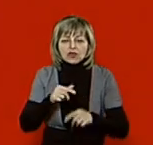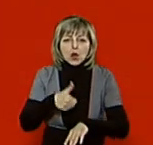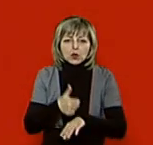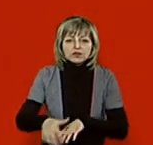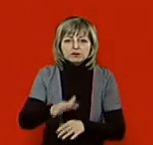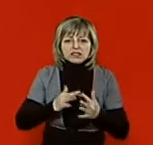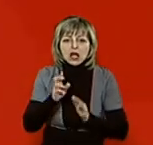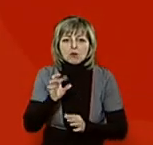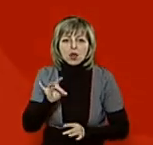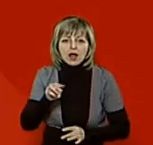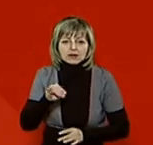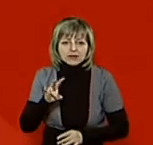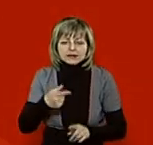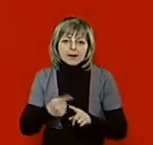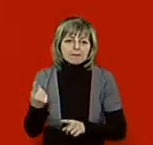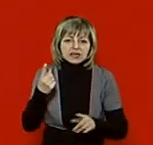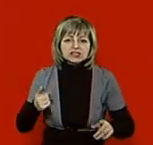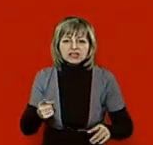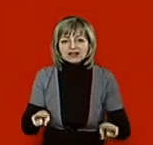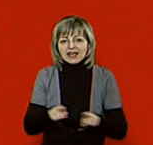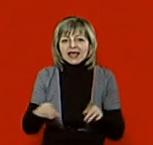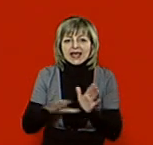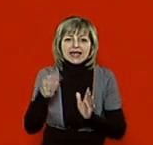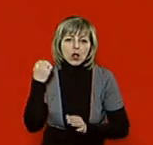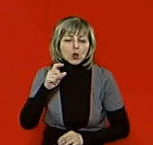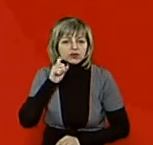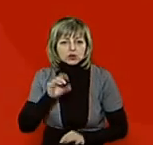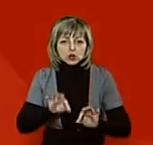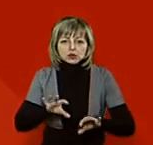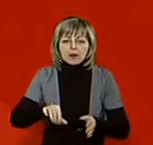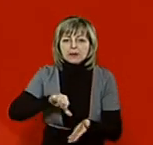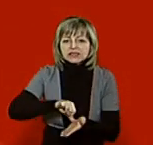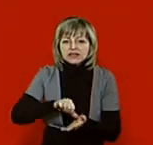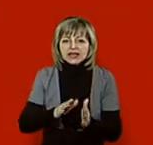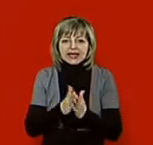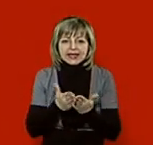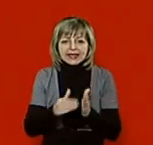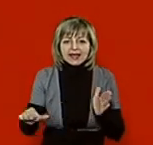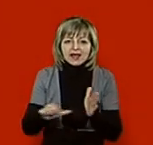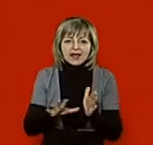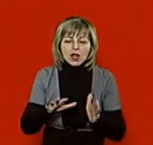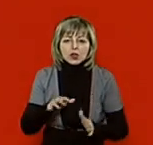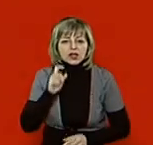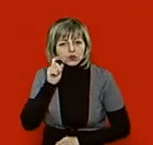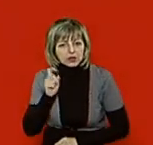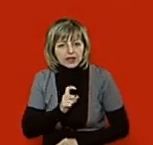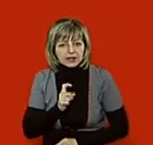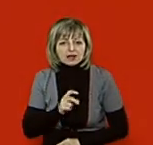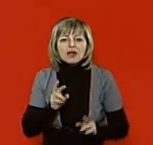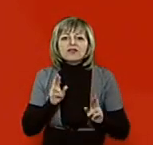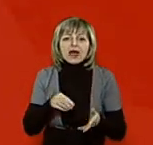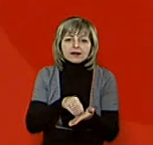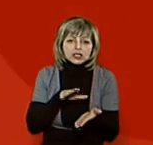головній площі села Буратин. Це перший подібний рекорд в Україні, розповів Суспільному представник Книги рекордів України Віталій Іваницький.